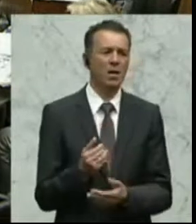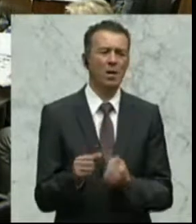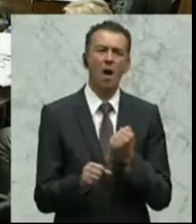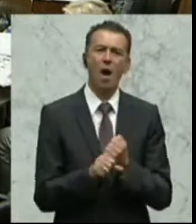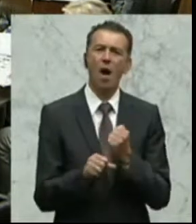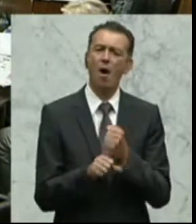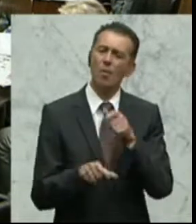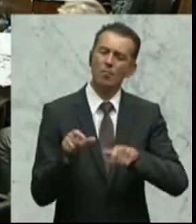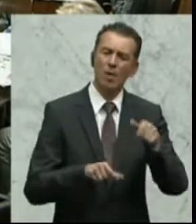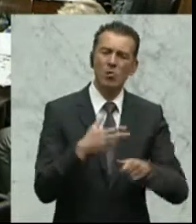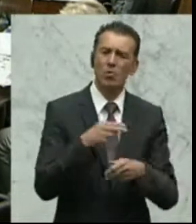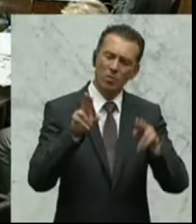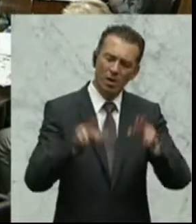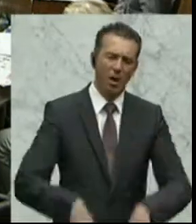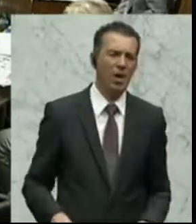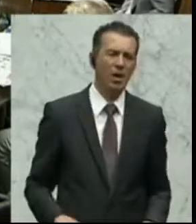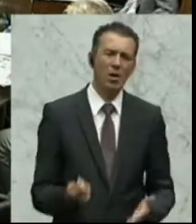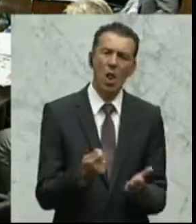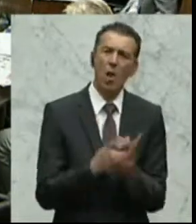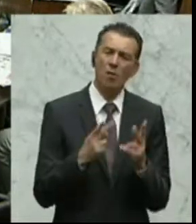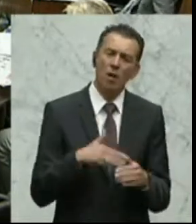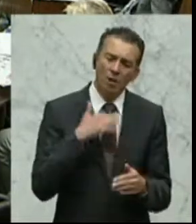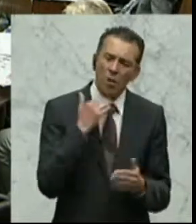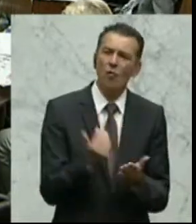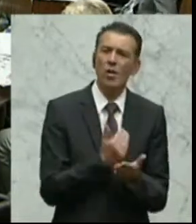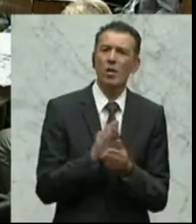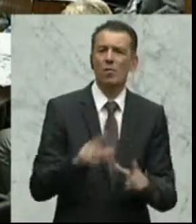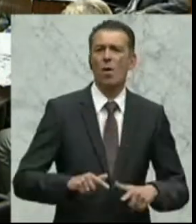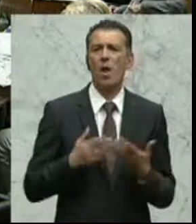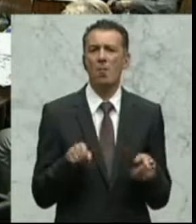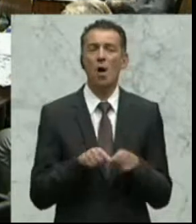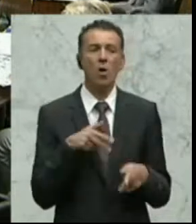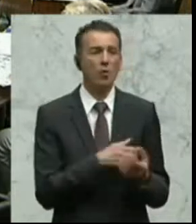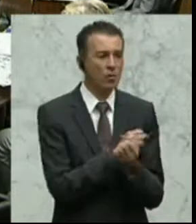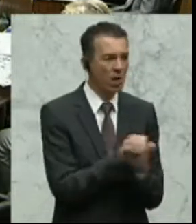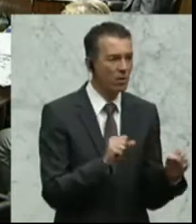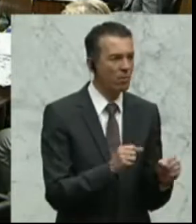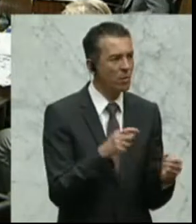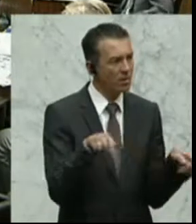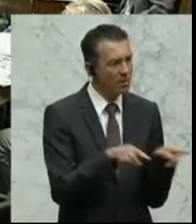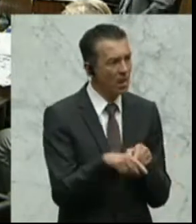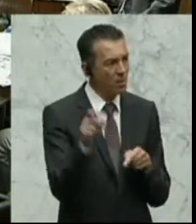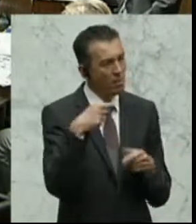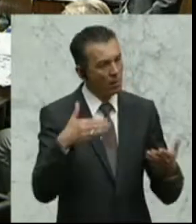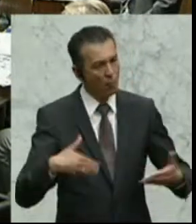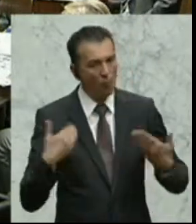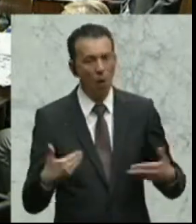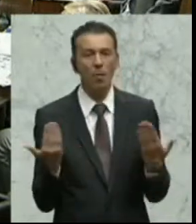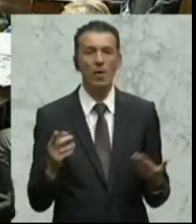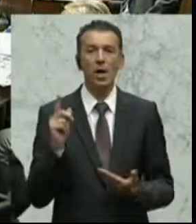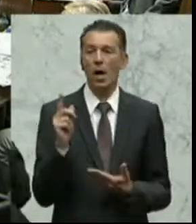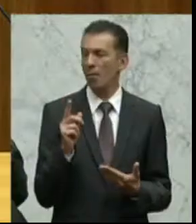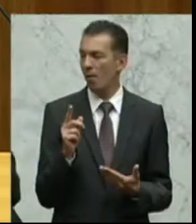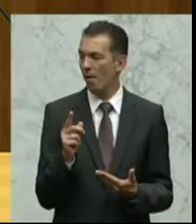Recht darauf, von ihrem Lohn zu leben. Und ich glaube, das sehen auch die Sozialdemokraten so. Und das freut mich einmal grundsätzlich. Aber was es hier zu verstehen